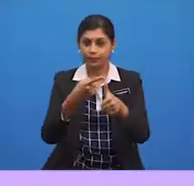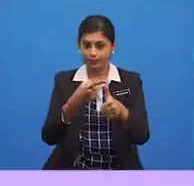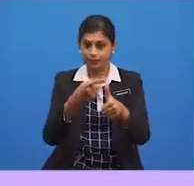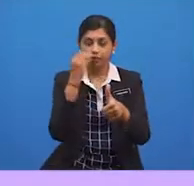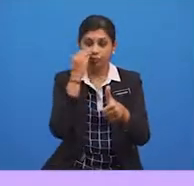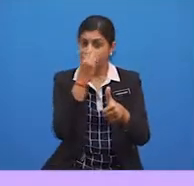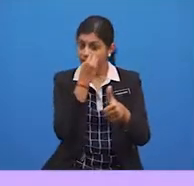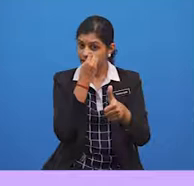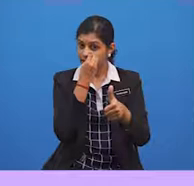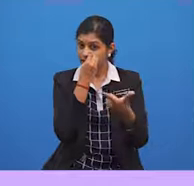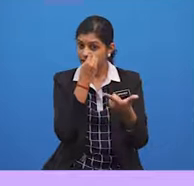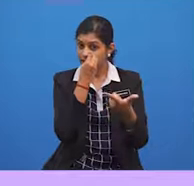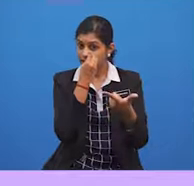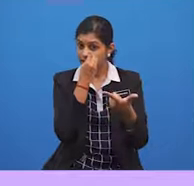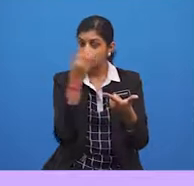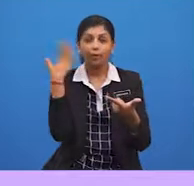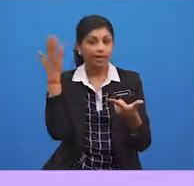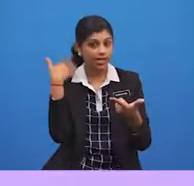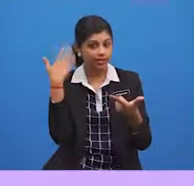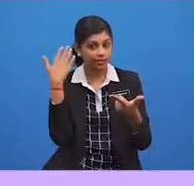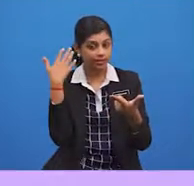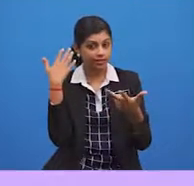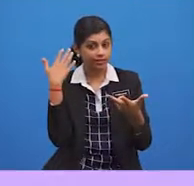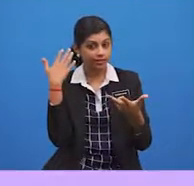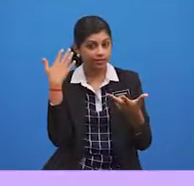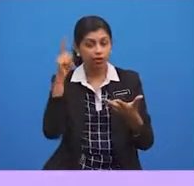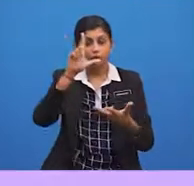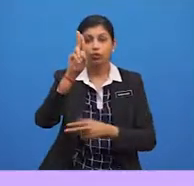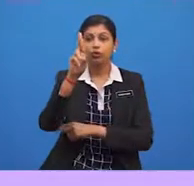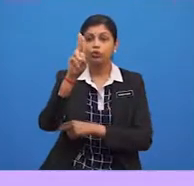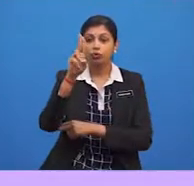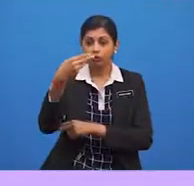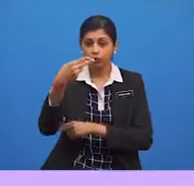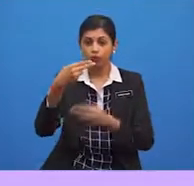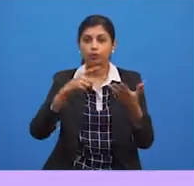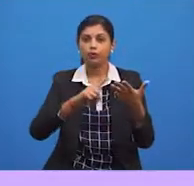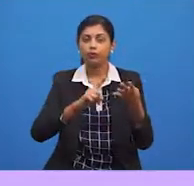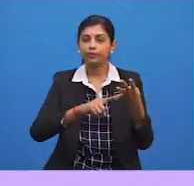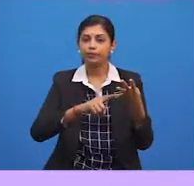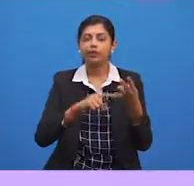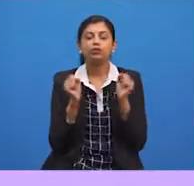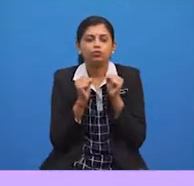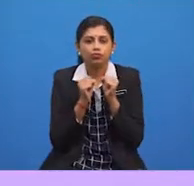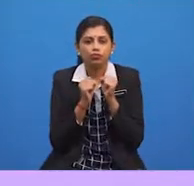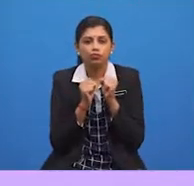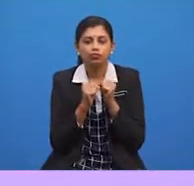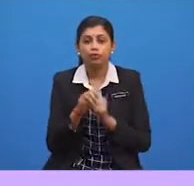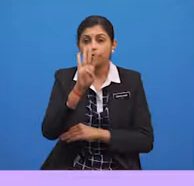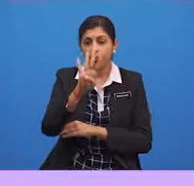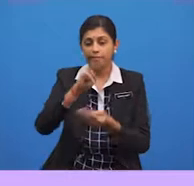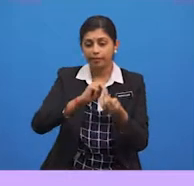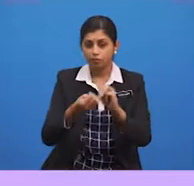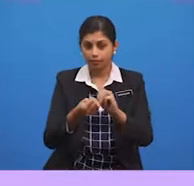musim bunga, musim panas, musim luruh dan juga musim sejuk.